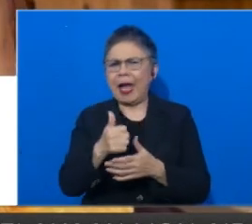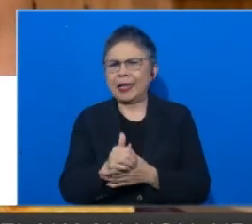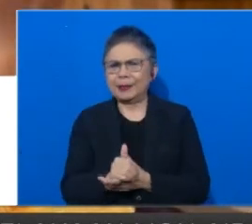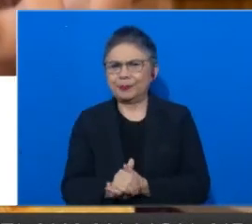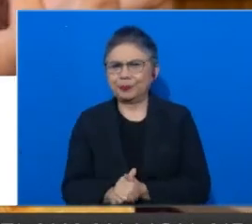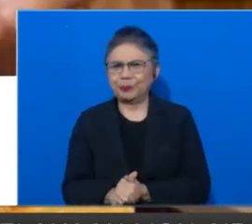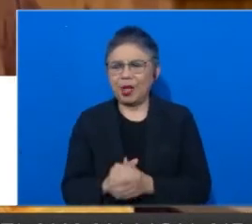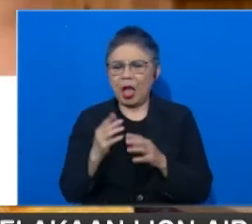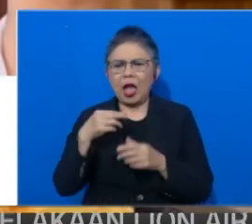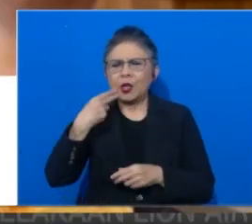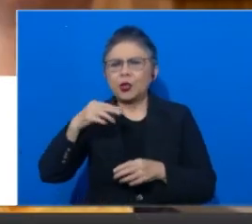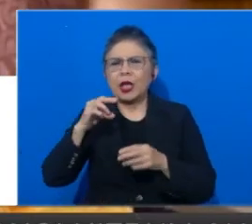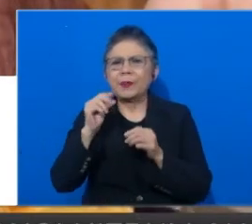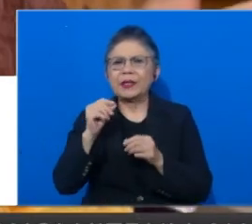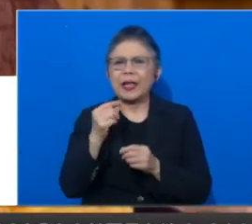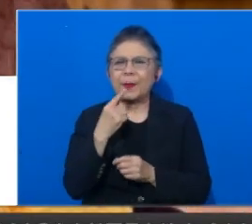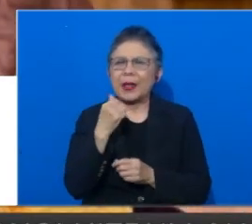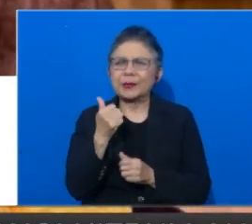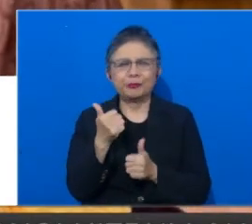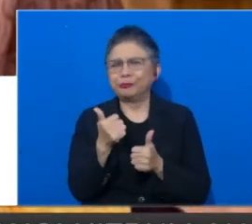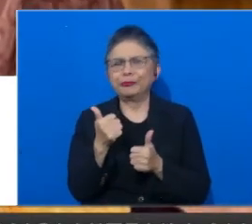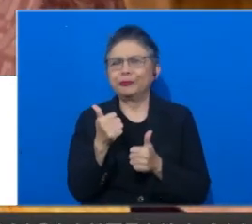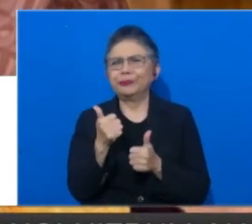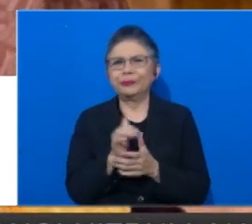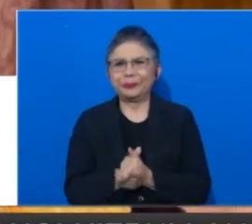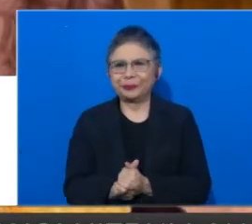itu lembut, ada sedikit manis dan gurih.